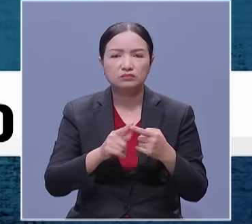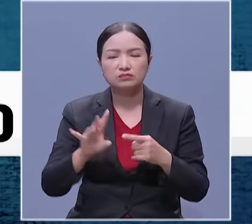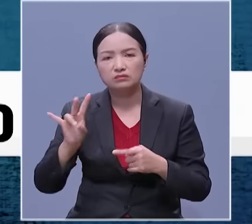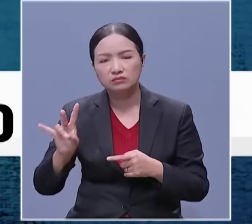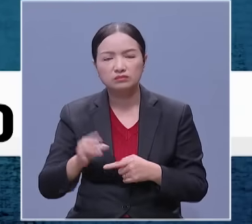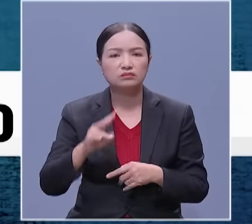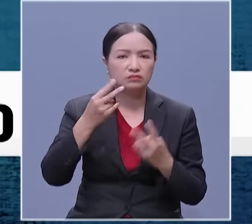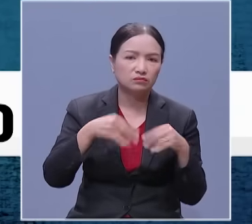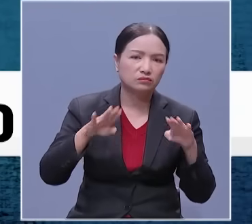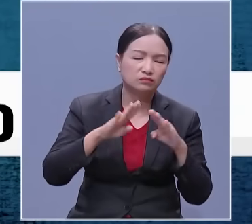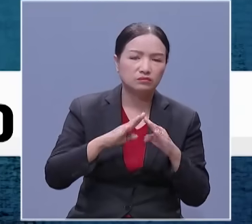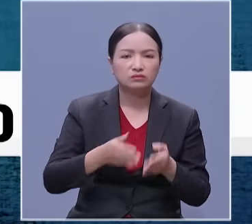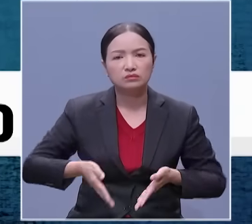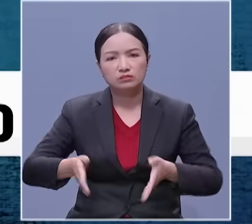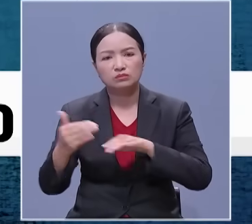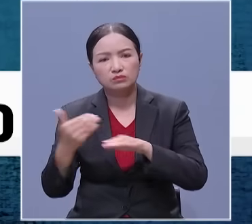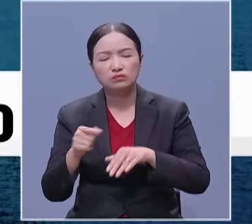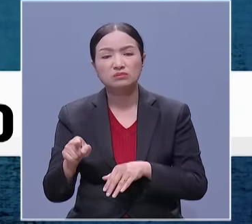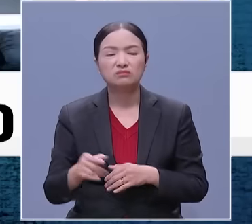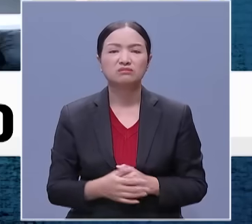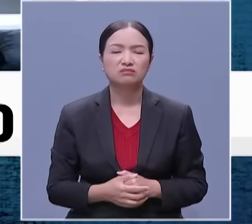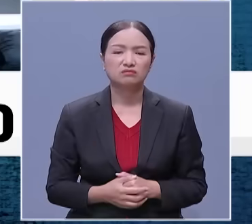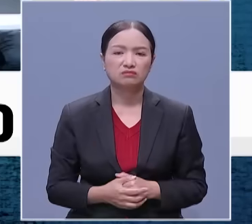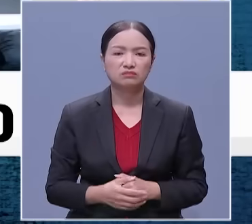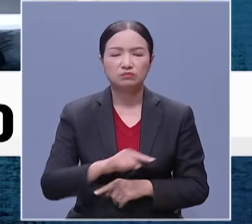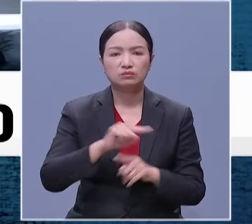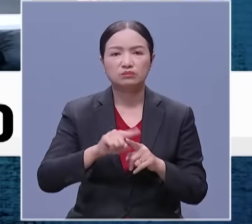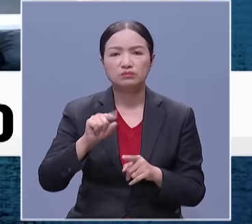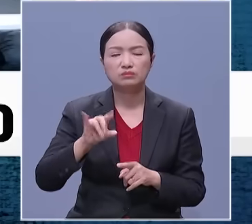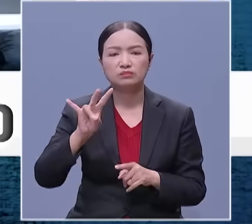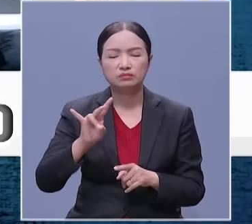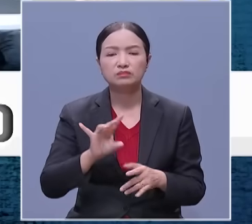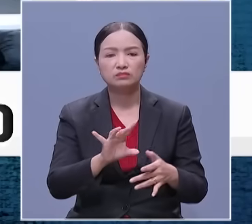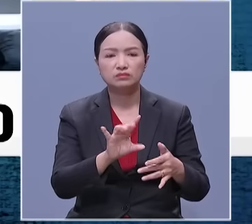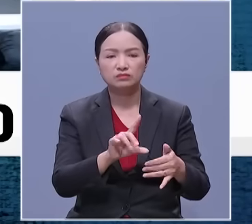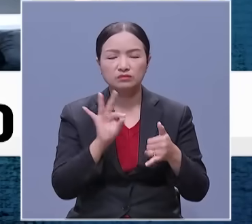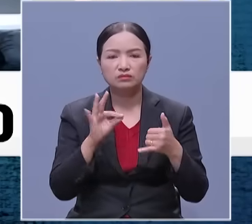มอะไรต่างๆเนี่ยเหมือนกับไอ้ตำรวจพวกนี้ไม่อยากติดคุกเอาง่ายๆนะแค่วันที่27เขาก็จะเลือกแล้วไง